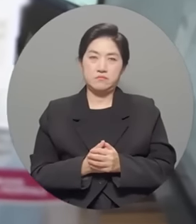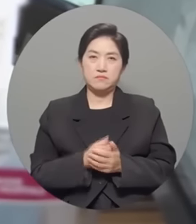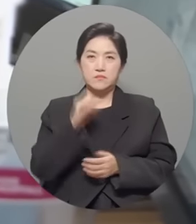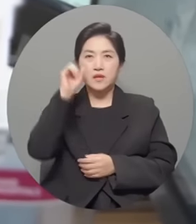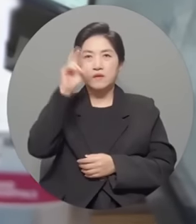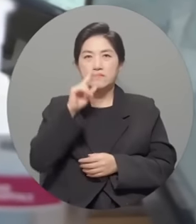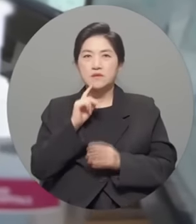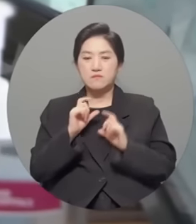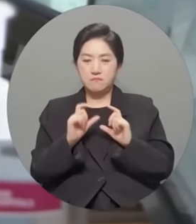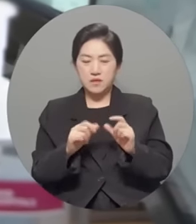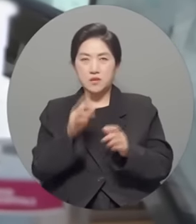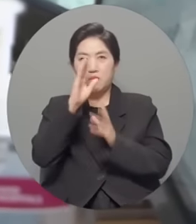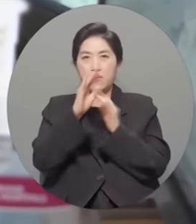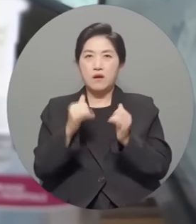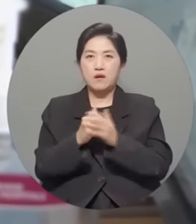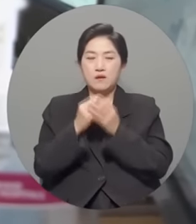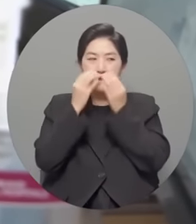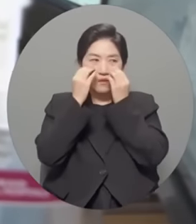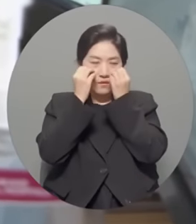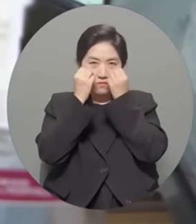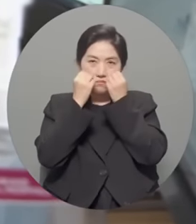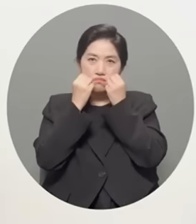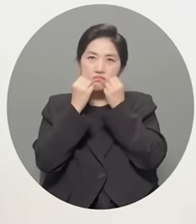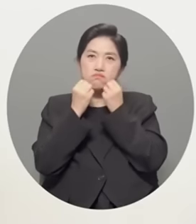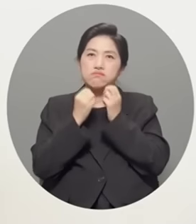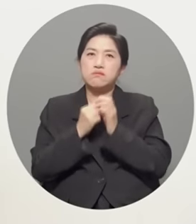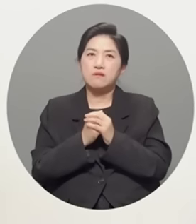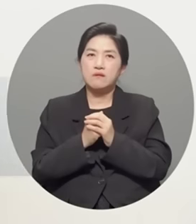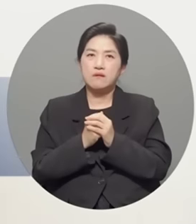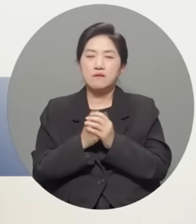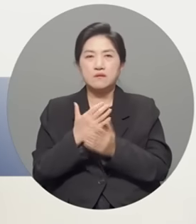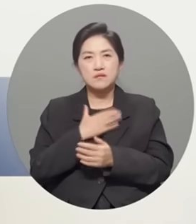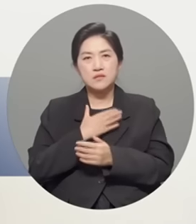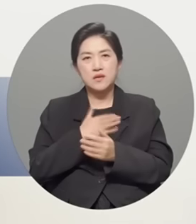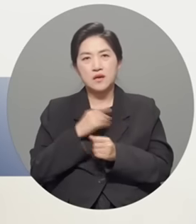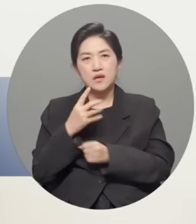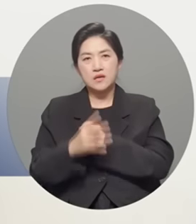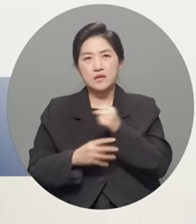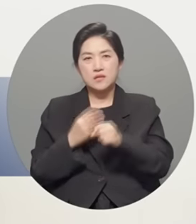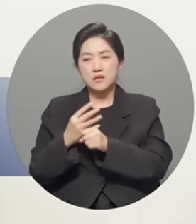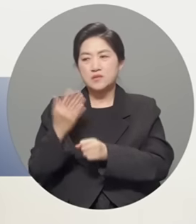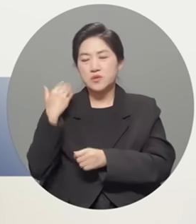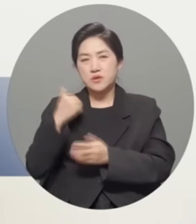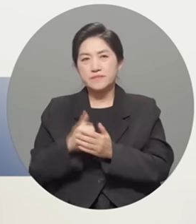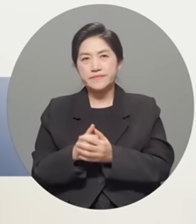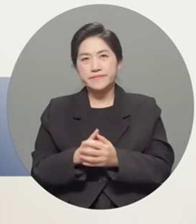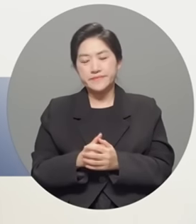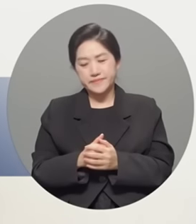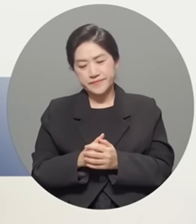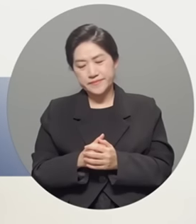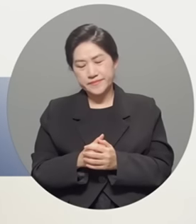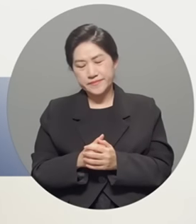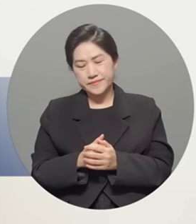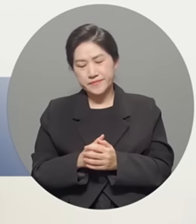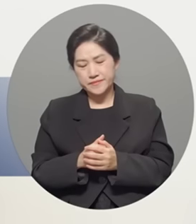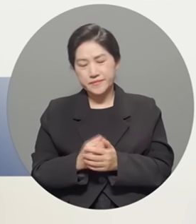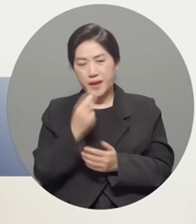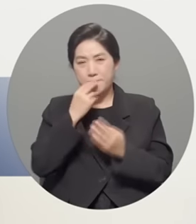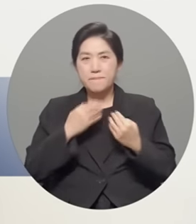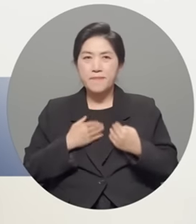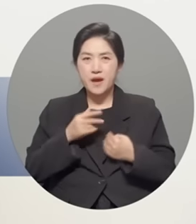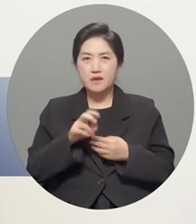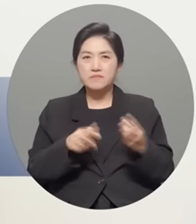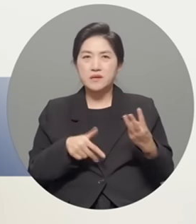갑작스러운 통보에 환자들은 눈물을 보이기도 했습니다. 제가 4년 전에 폐암 3기 진단을